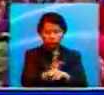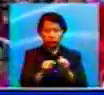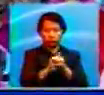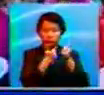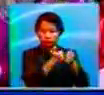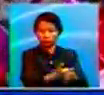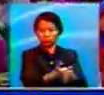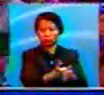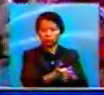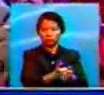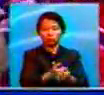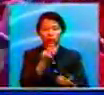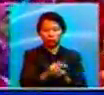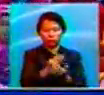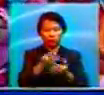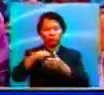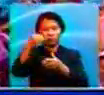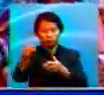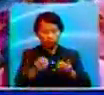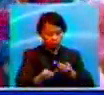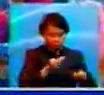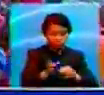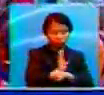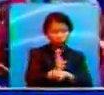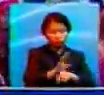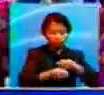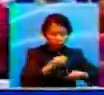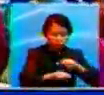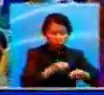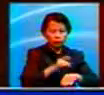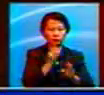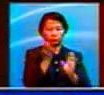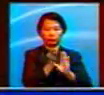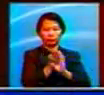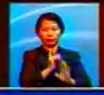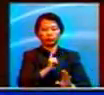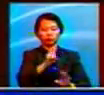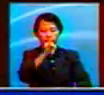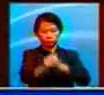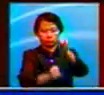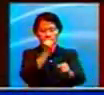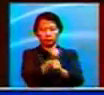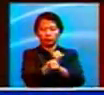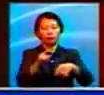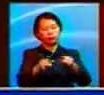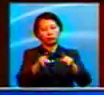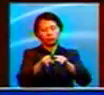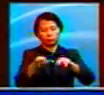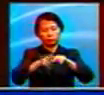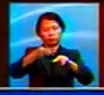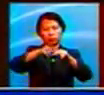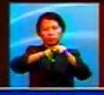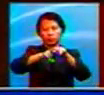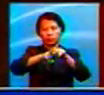berasaskan mata wang asing yang diurus niagakan di bank-bank Islam antarabangsa juga meningkat